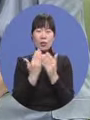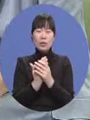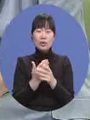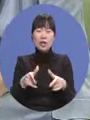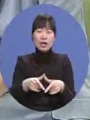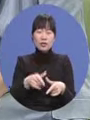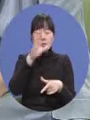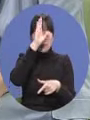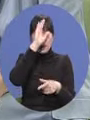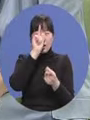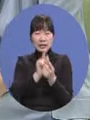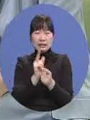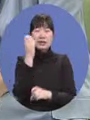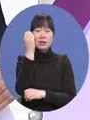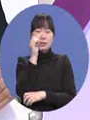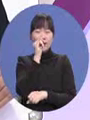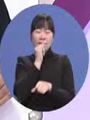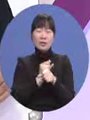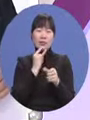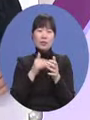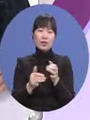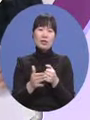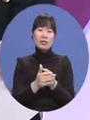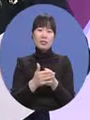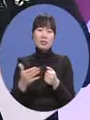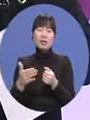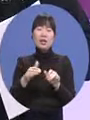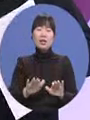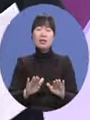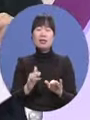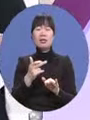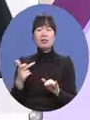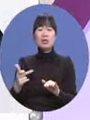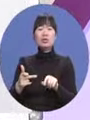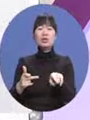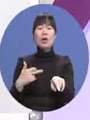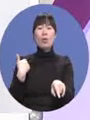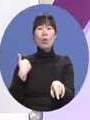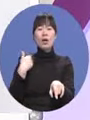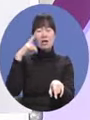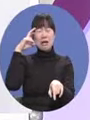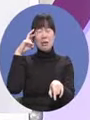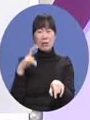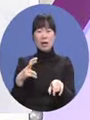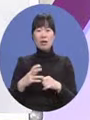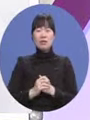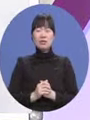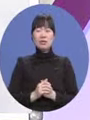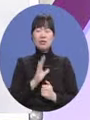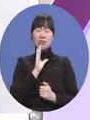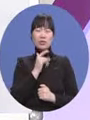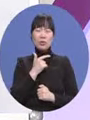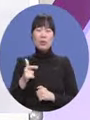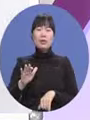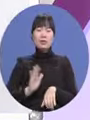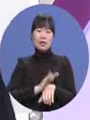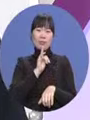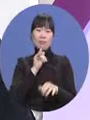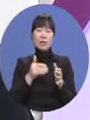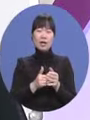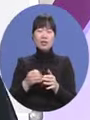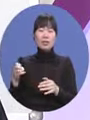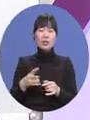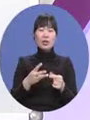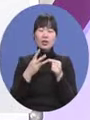자궁의 병까지 올 수 있는 기반이 되거든요. 이렇게 큰 건 네가 몰라서 그랬을 거다. 이건 굉장한 잘못이다.